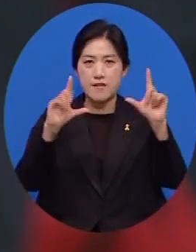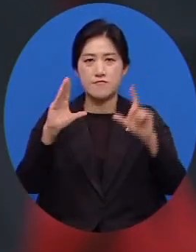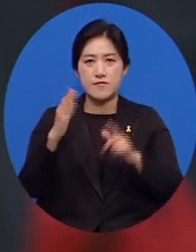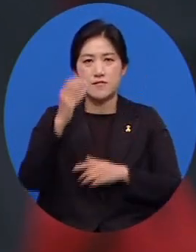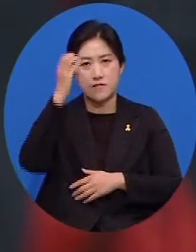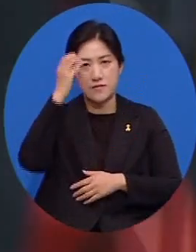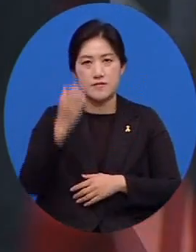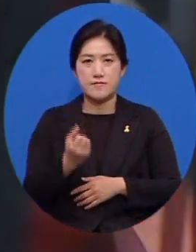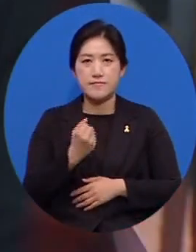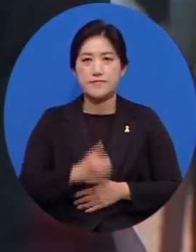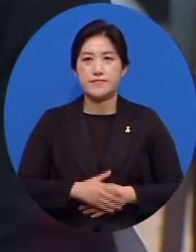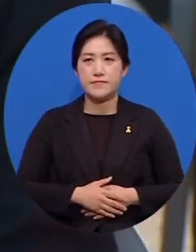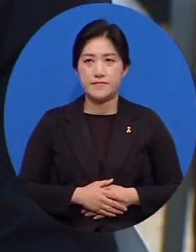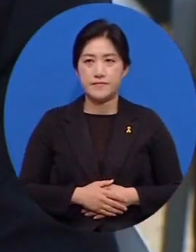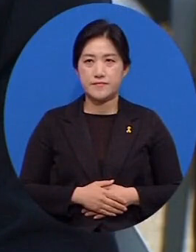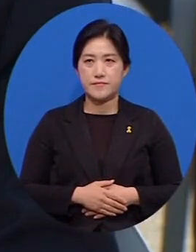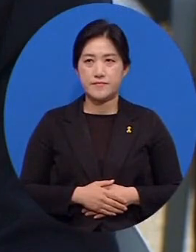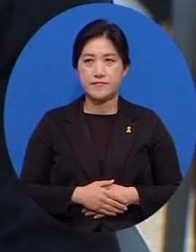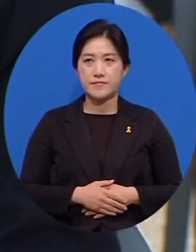기대합니다.